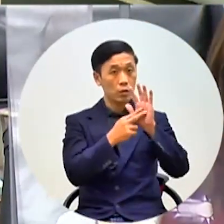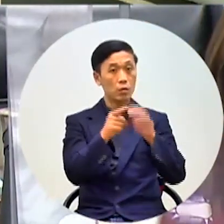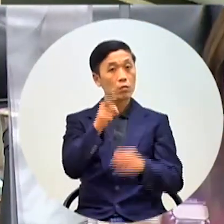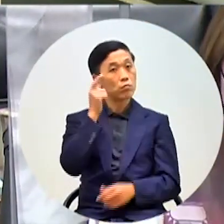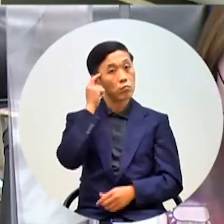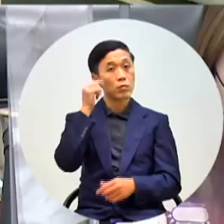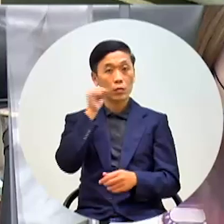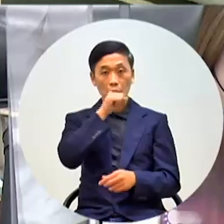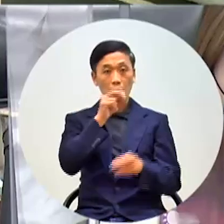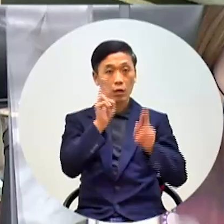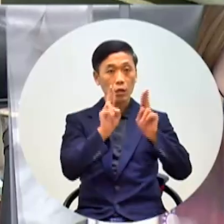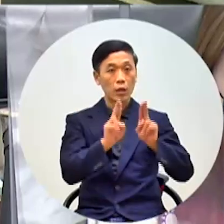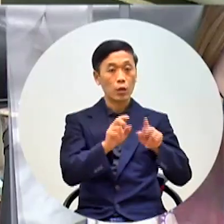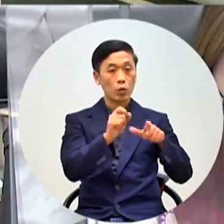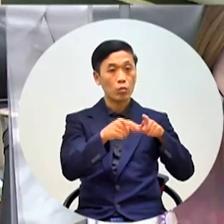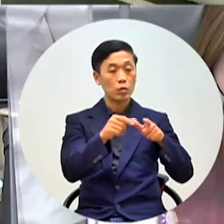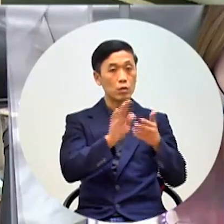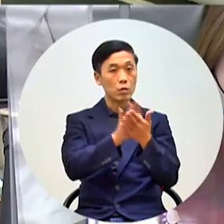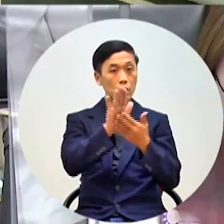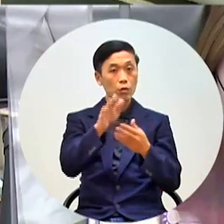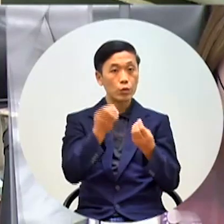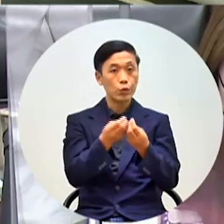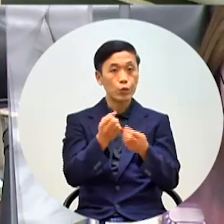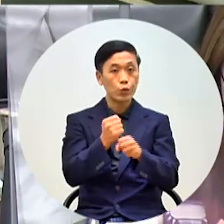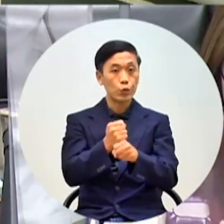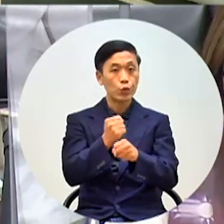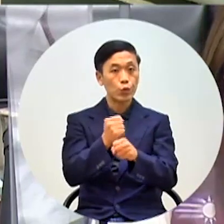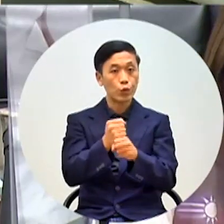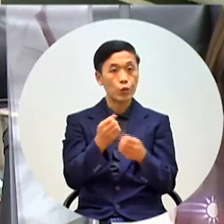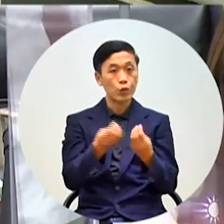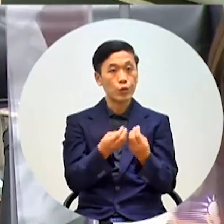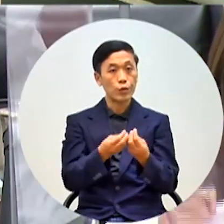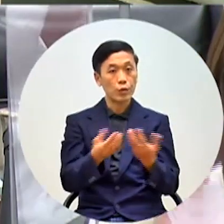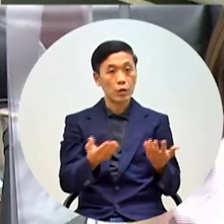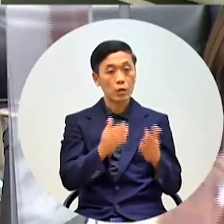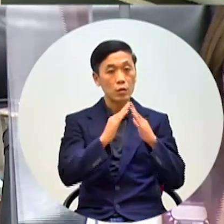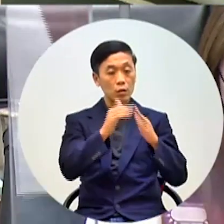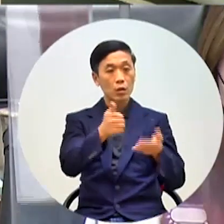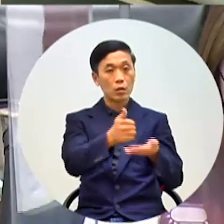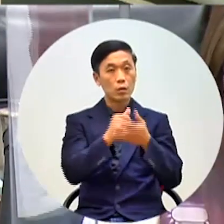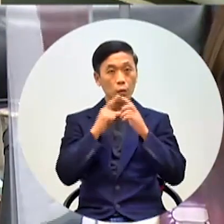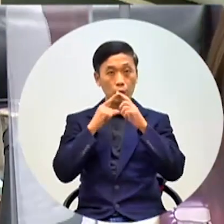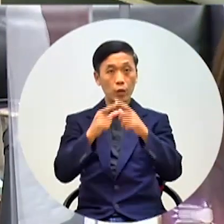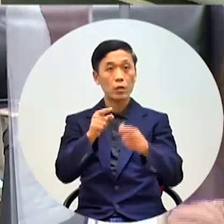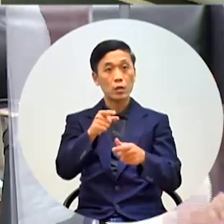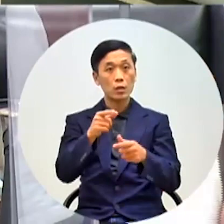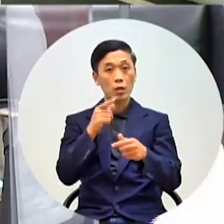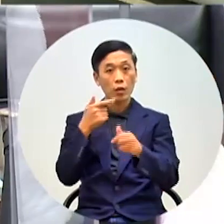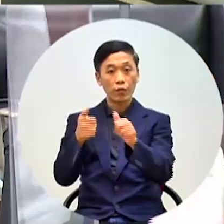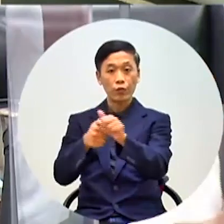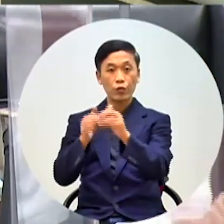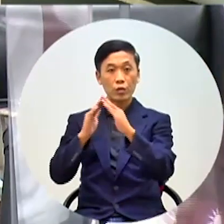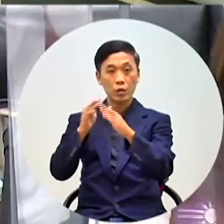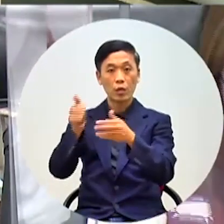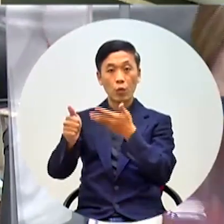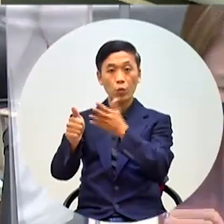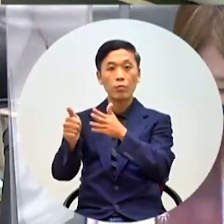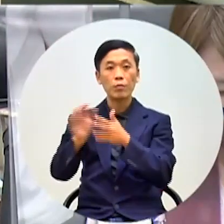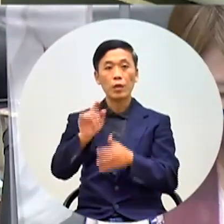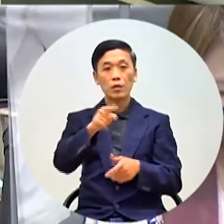台电后续要怎么处理？ 市长，请答。 市长本席完之后，你不用再问副市长了，你直接起来回